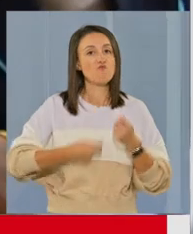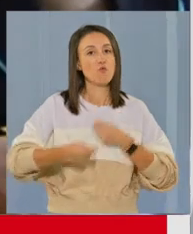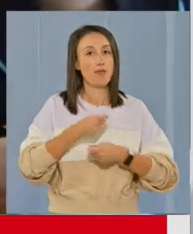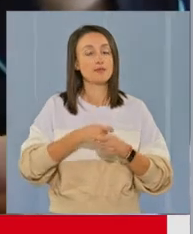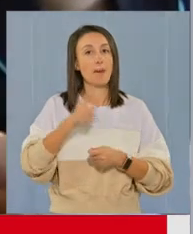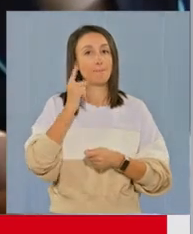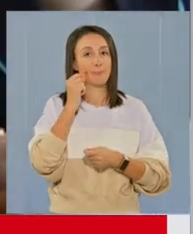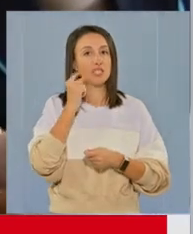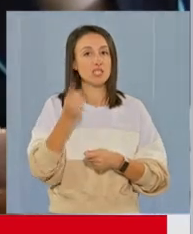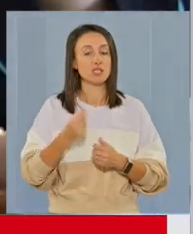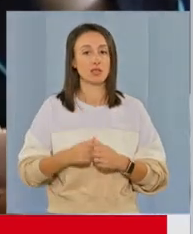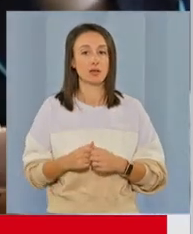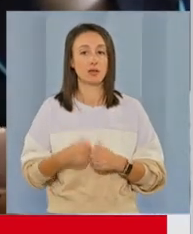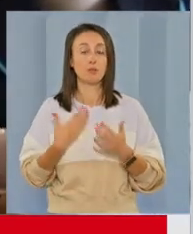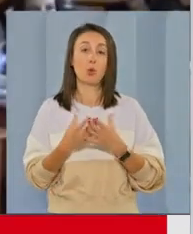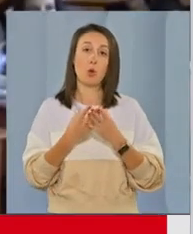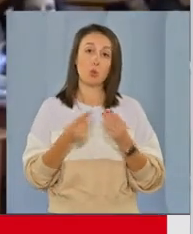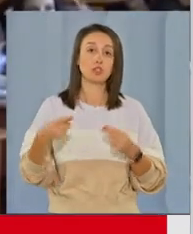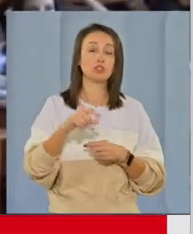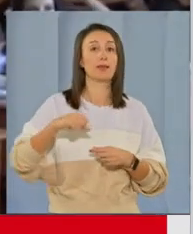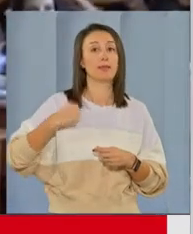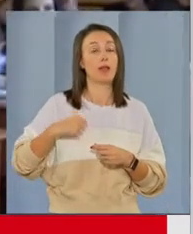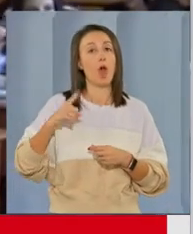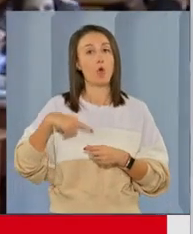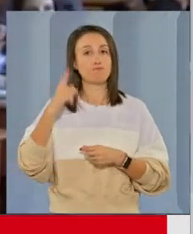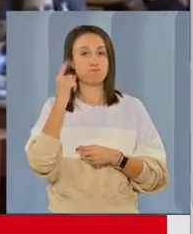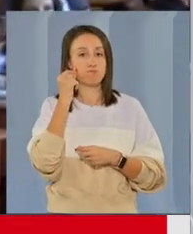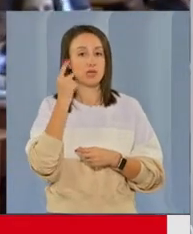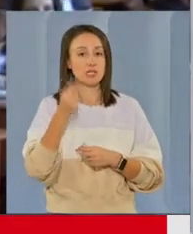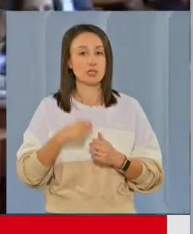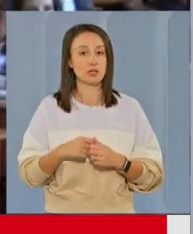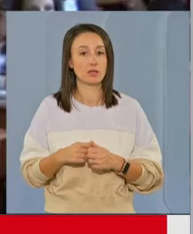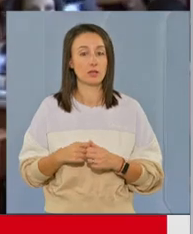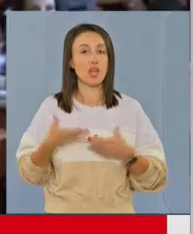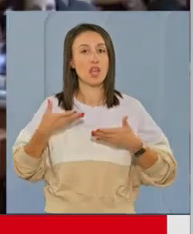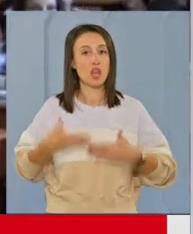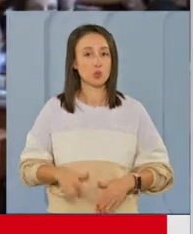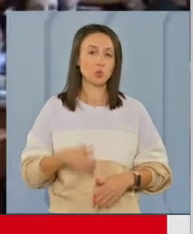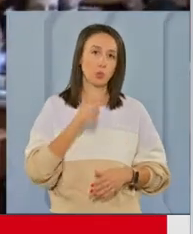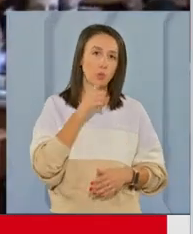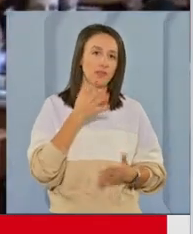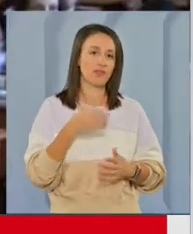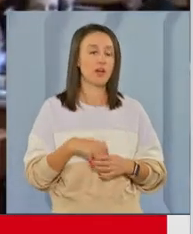părinților. Pentru că mulți dintre aceștia au părinți, să spun așa, născuți în zona